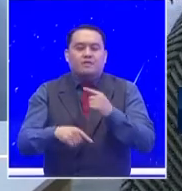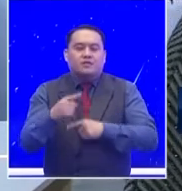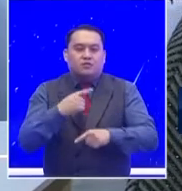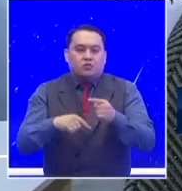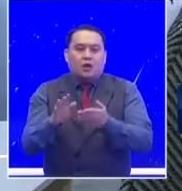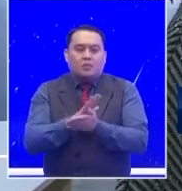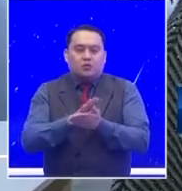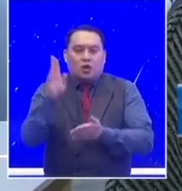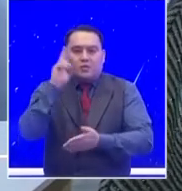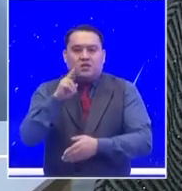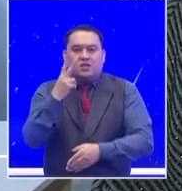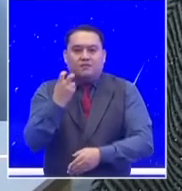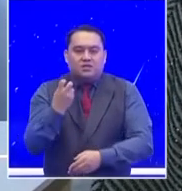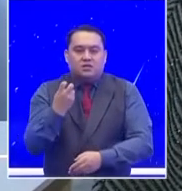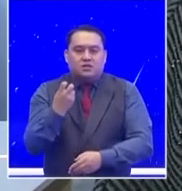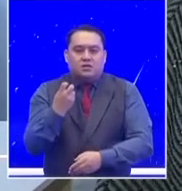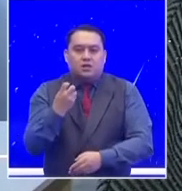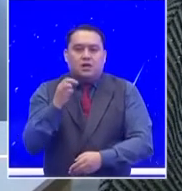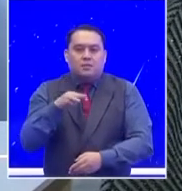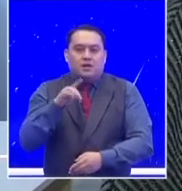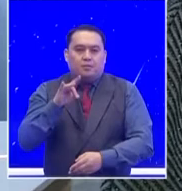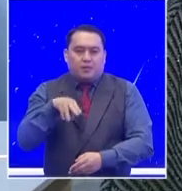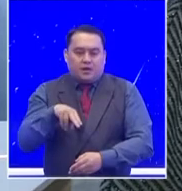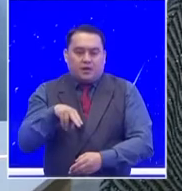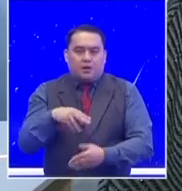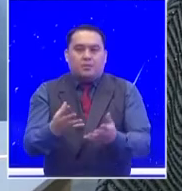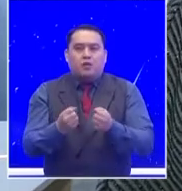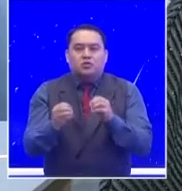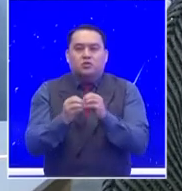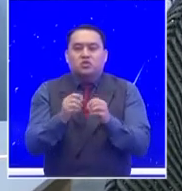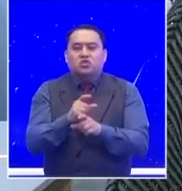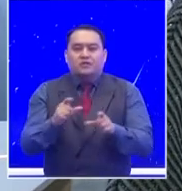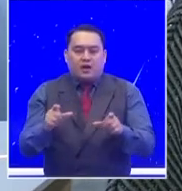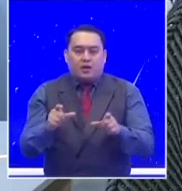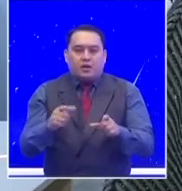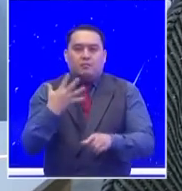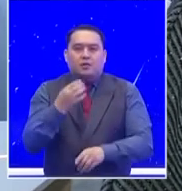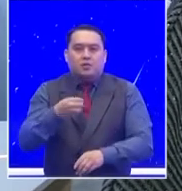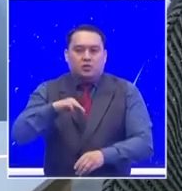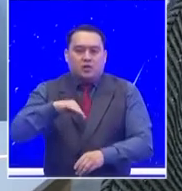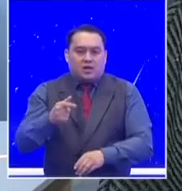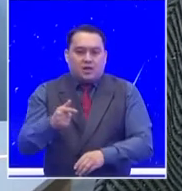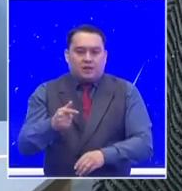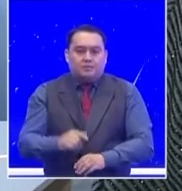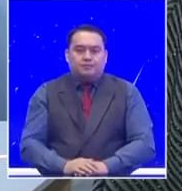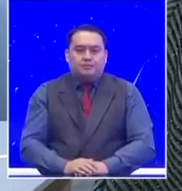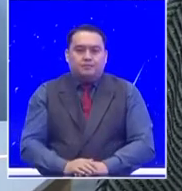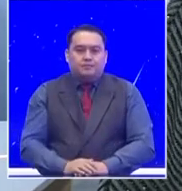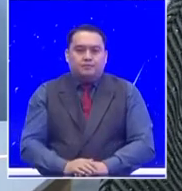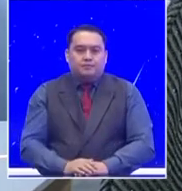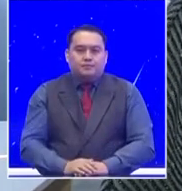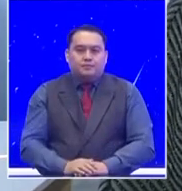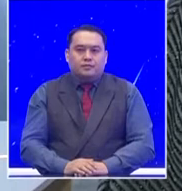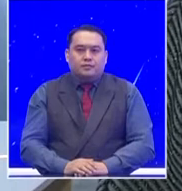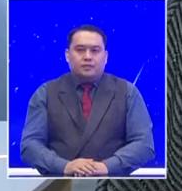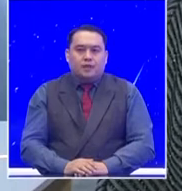гранту, по 200 это МРП получали 10 человек на общую сумму 5 миллионов тенге. Также